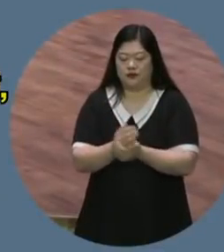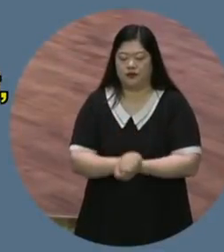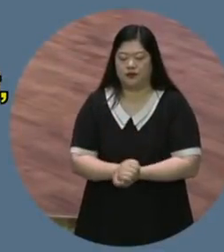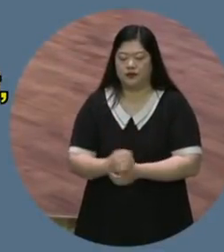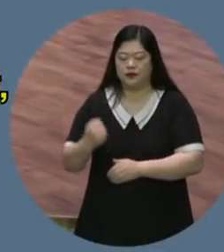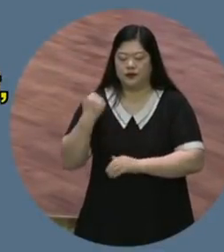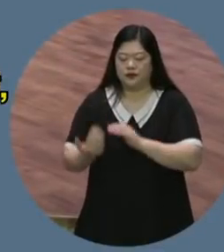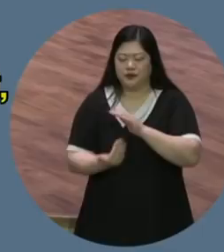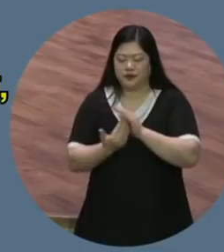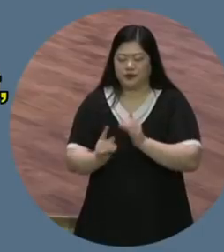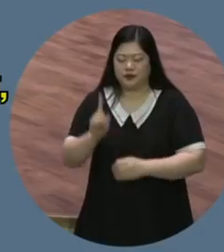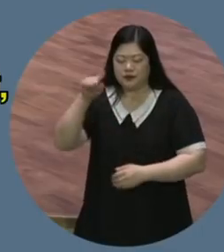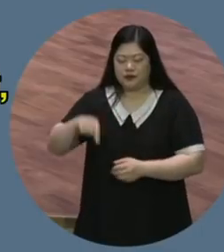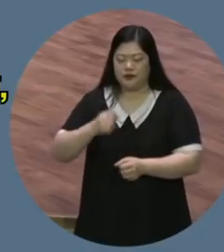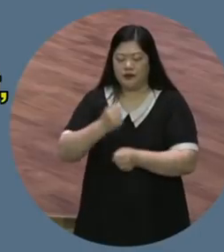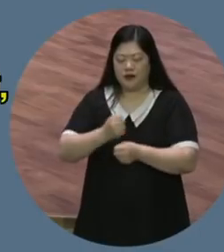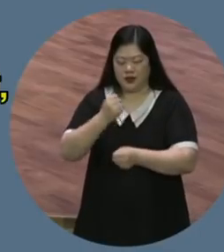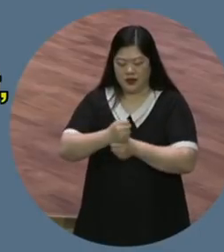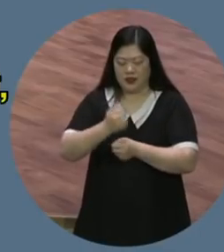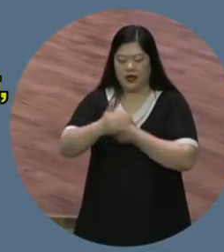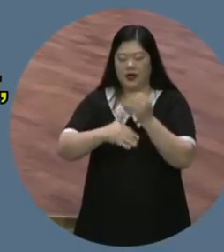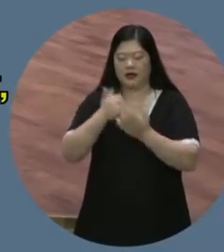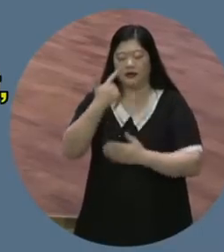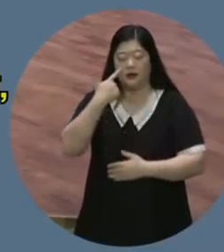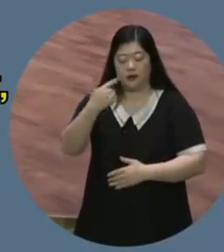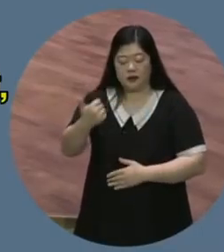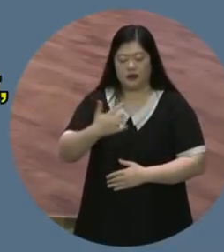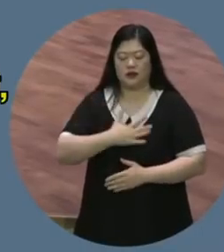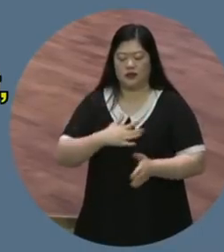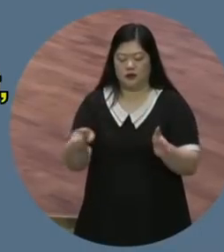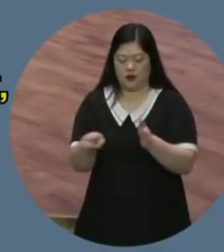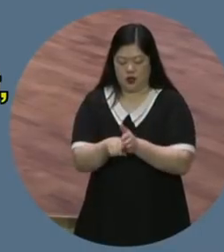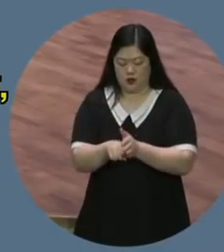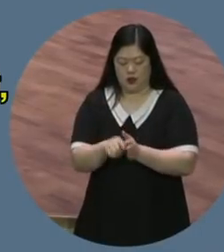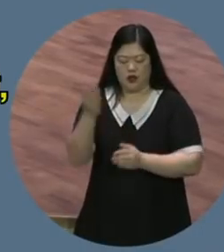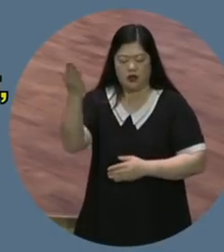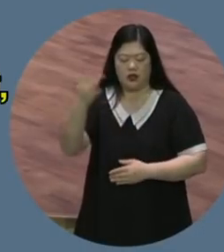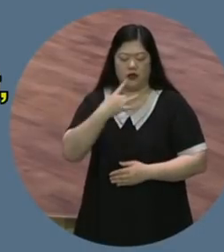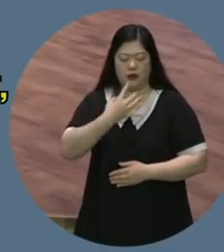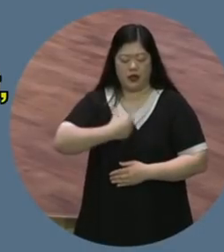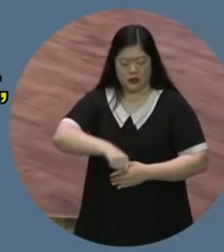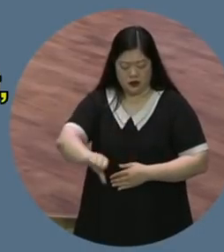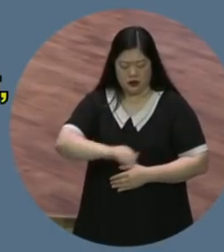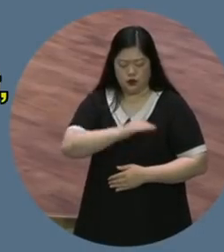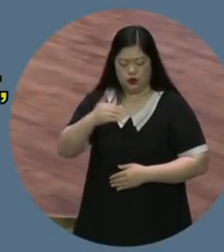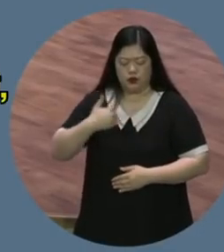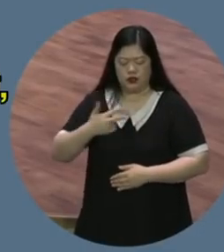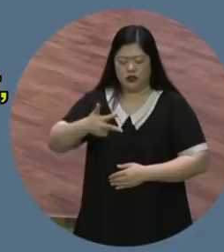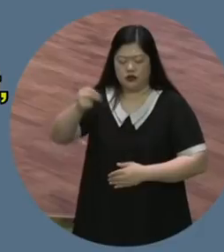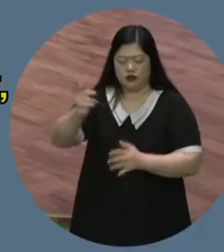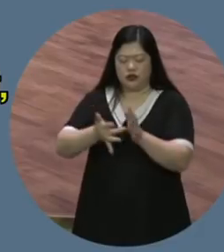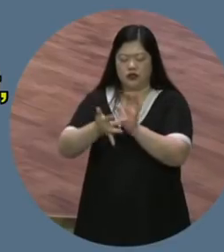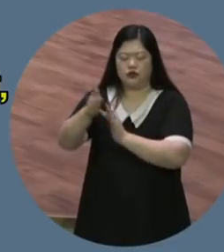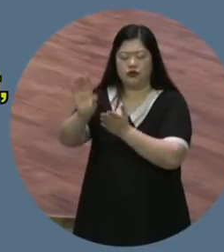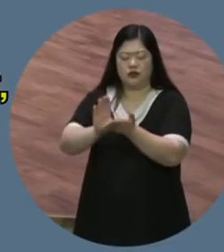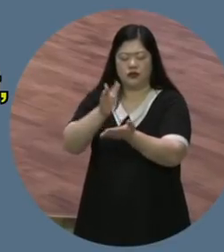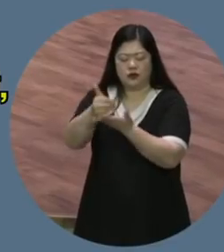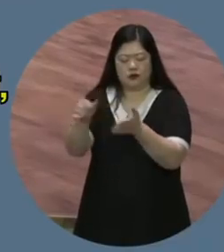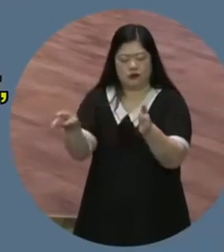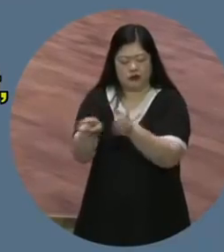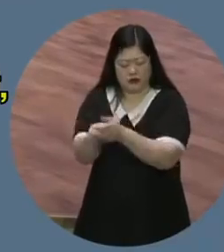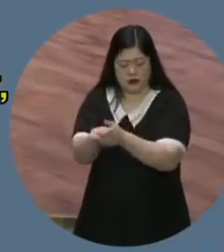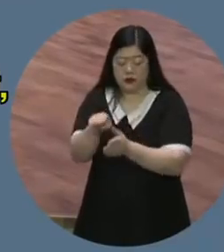천능하사 천지를 만드신 하나님 아버지를 내가 믿사오며 그의 아들 우리 주 예수 그리스도를